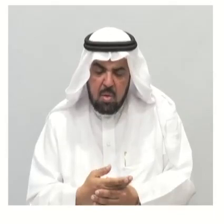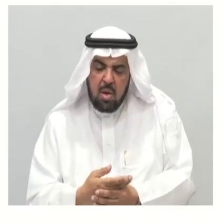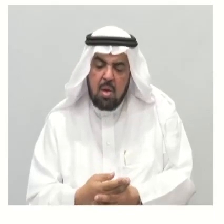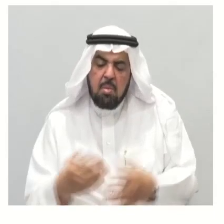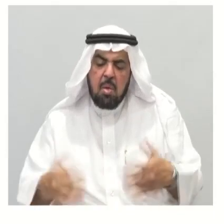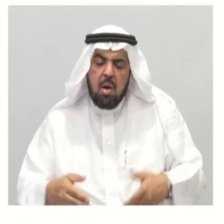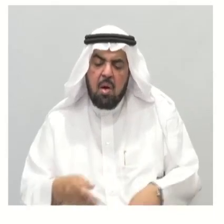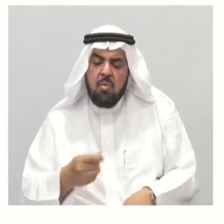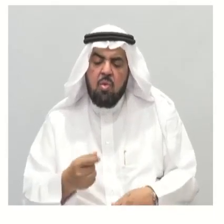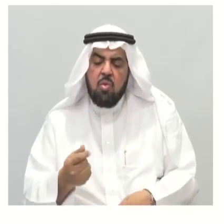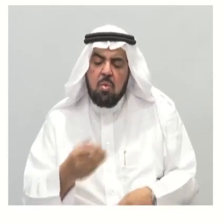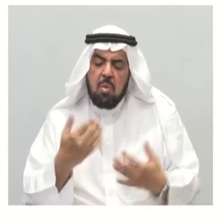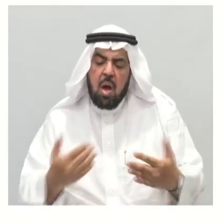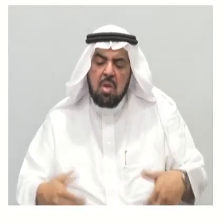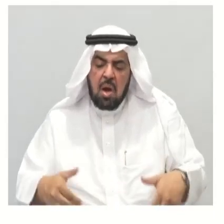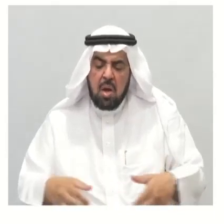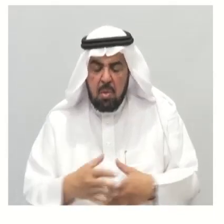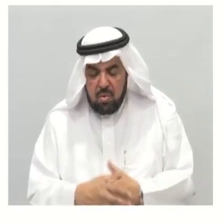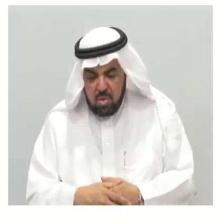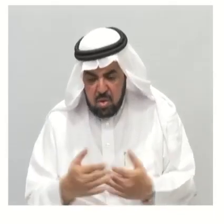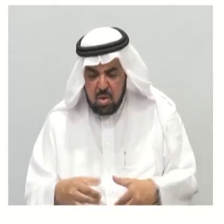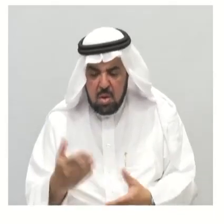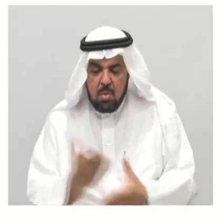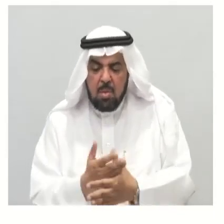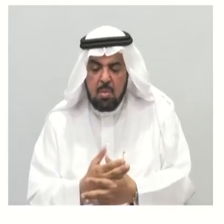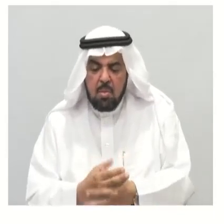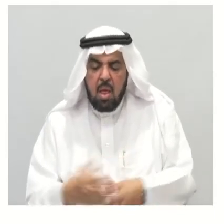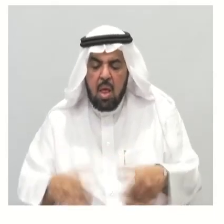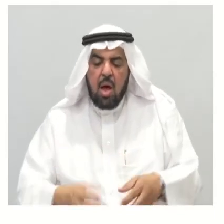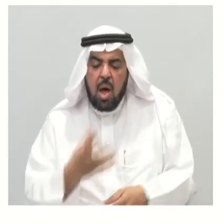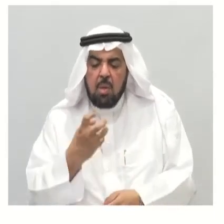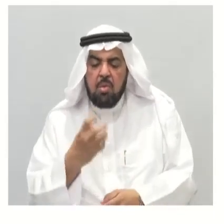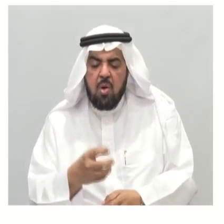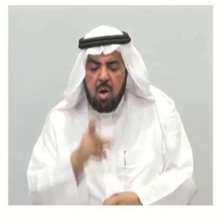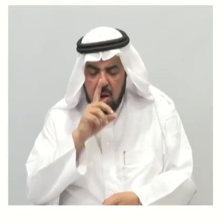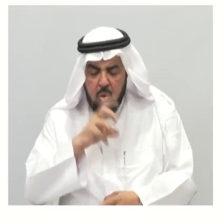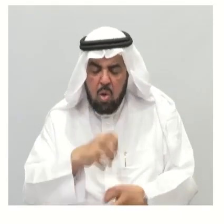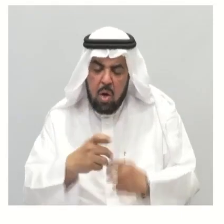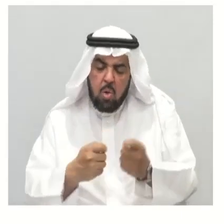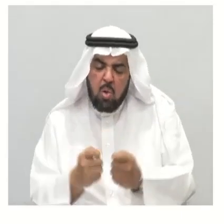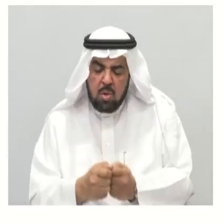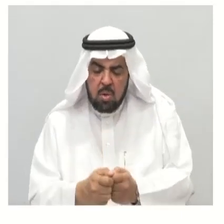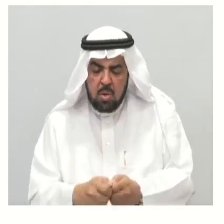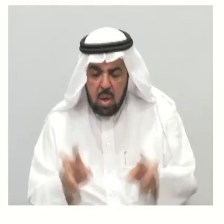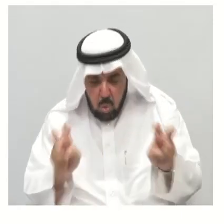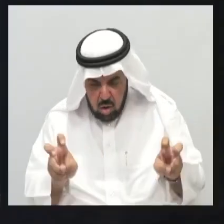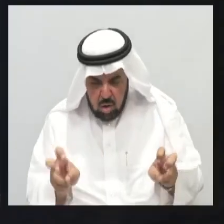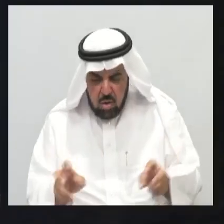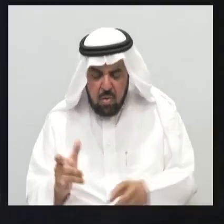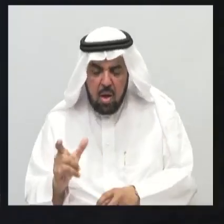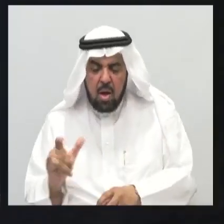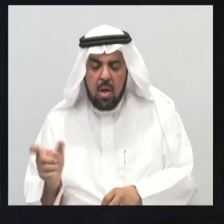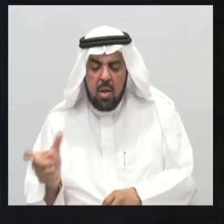يتجنب الخسائر التي تحدث نتيجة تلف الفواكه. إذن يقومون بتعطيل هذا الإنزيم